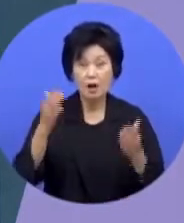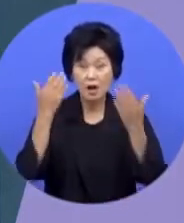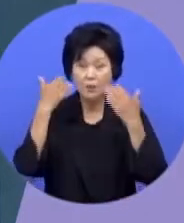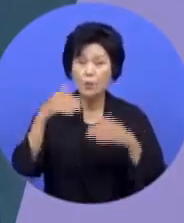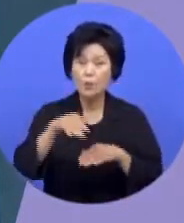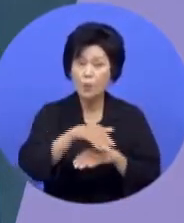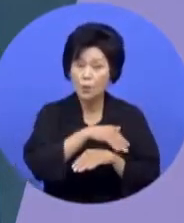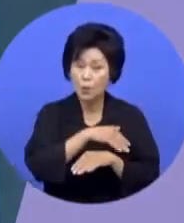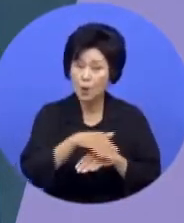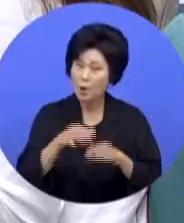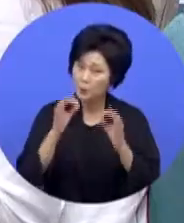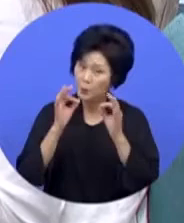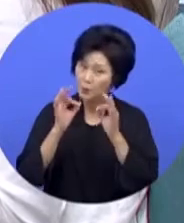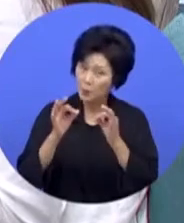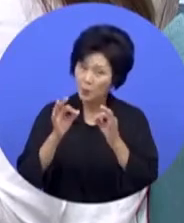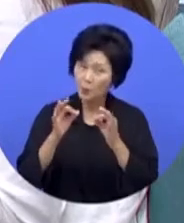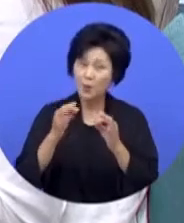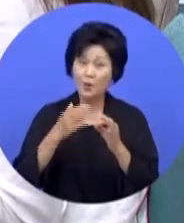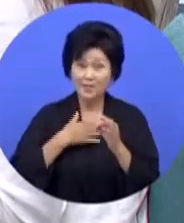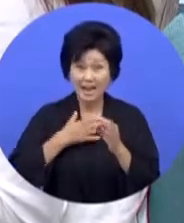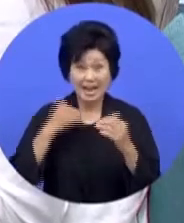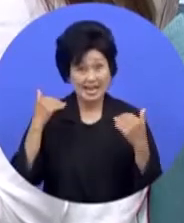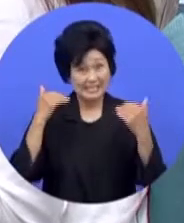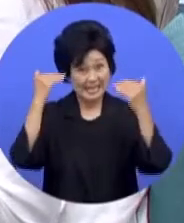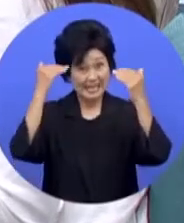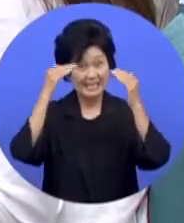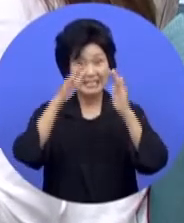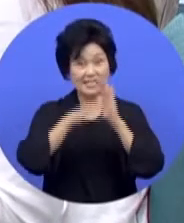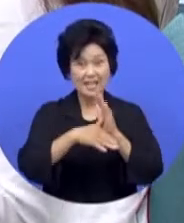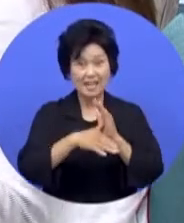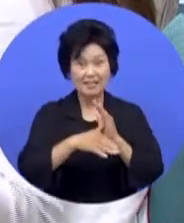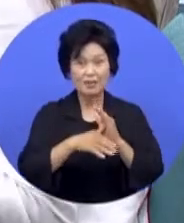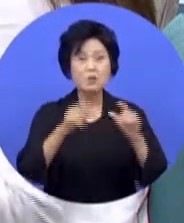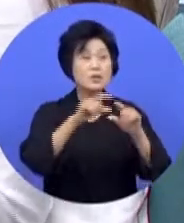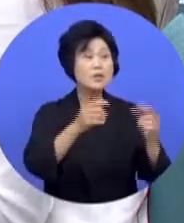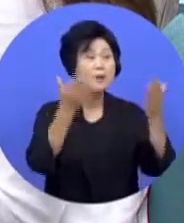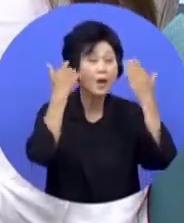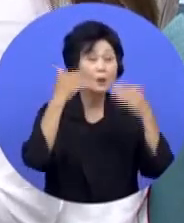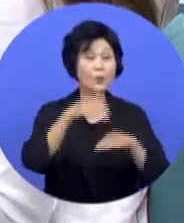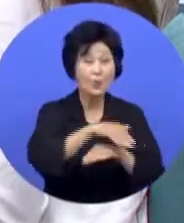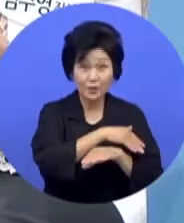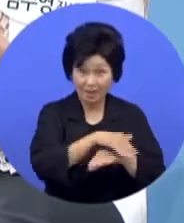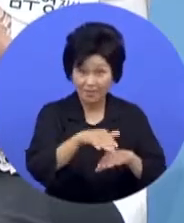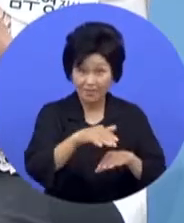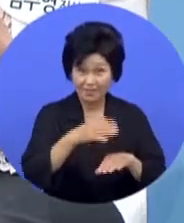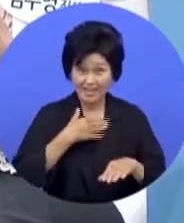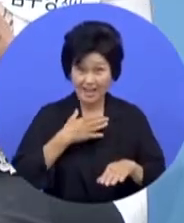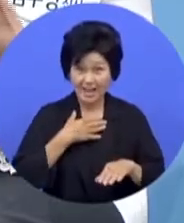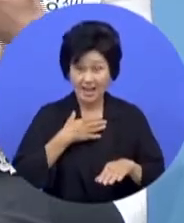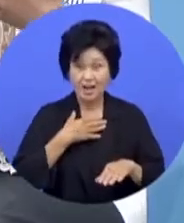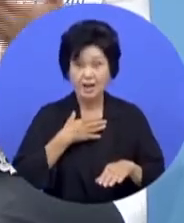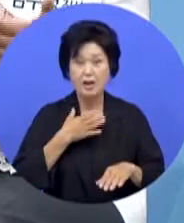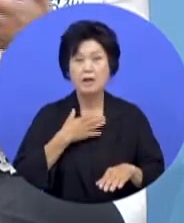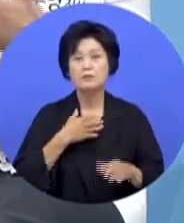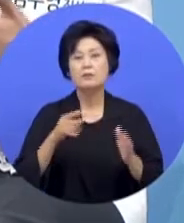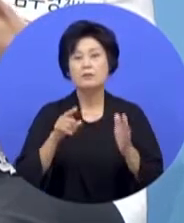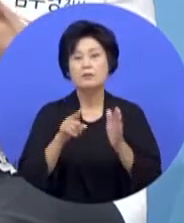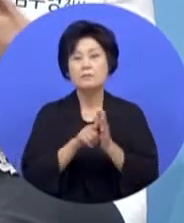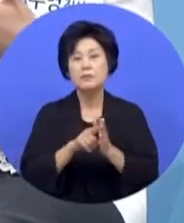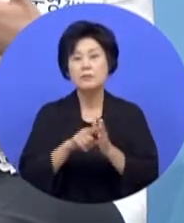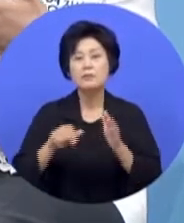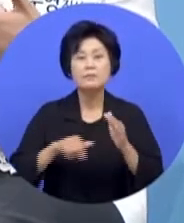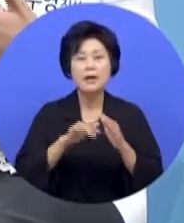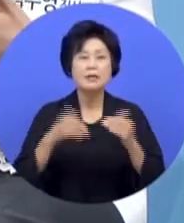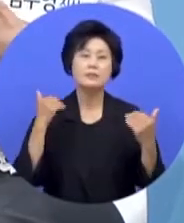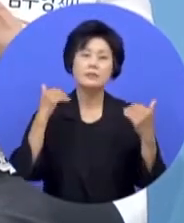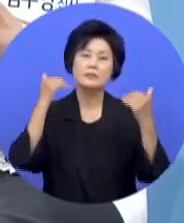그게 문제 우리가 금융을 받았다. 네. 그러다 보니까 제 안에 저도 물론 믿음의 가정에서 나고 자랐지만 그런 교육을 통해서